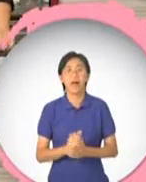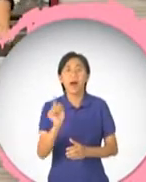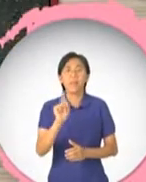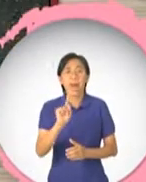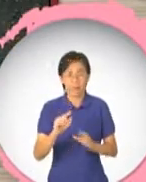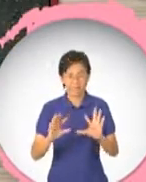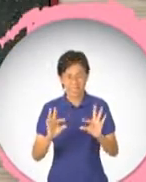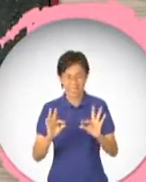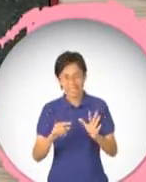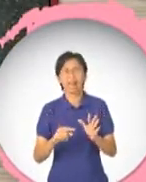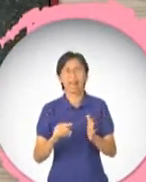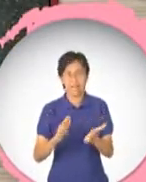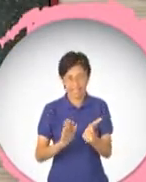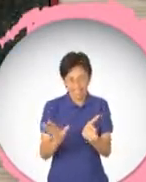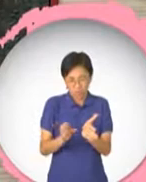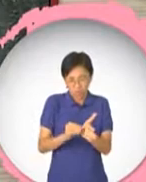อะค่ะ ครับ